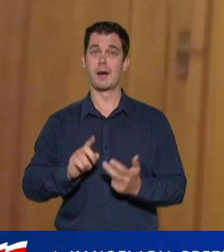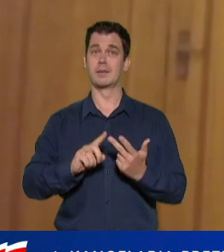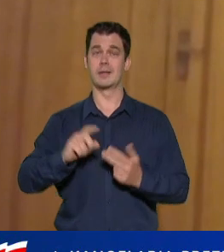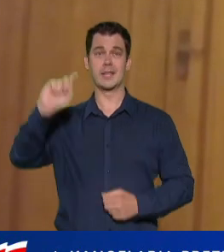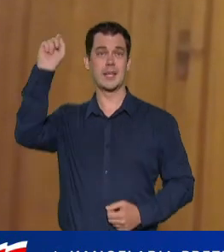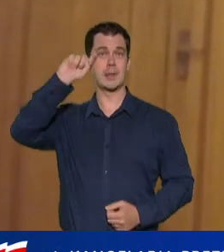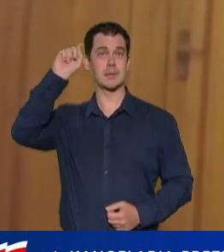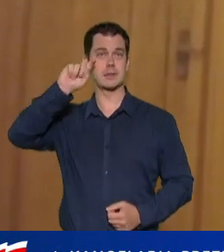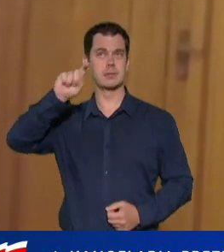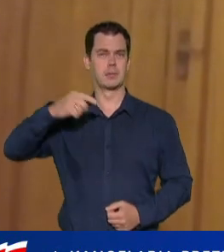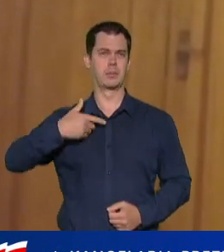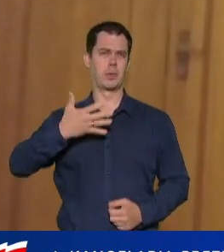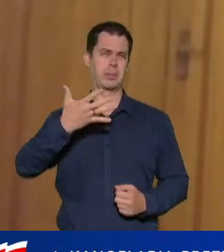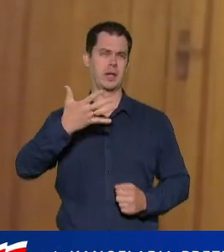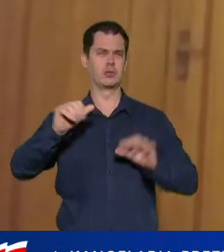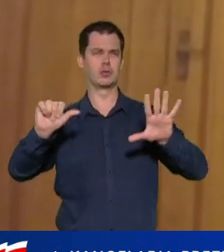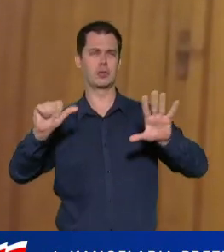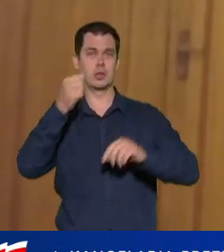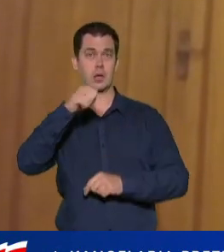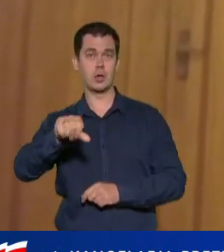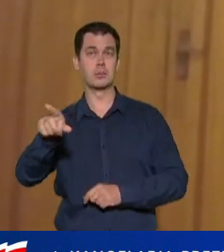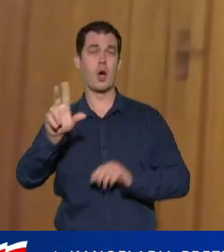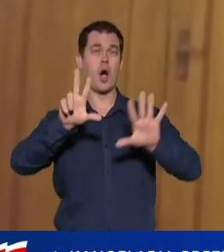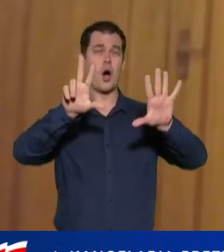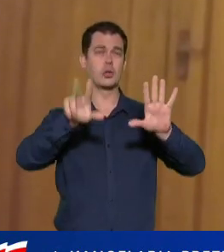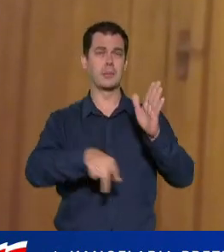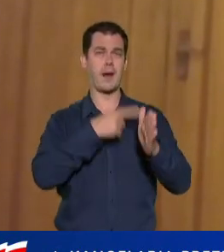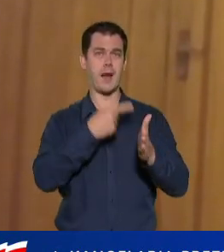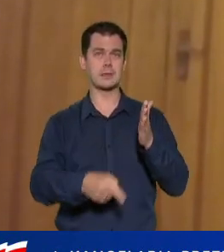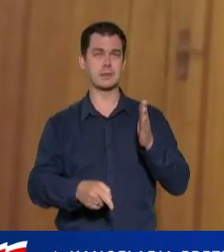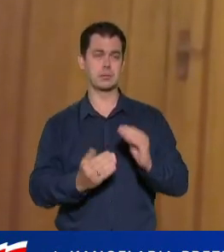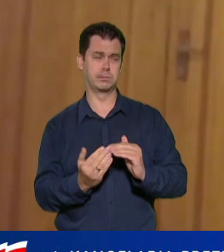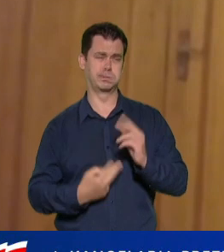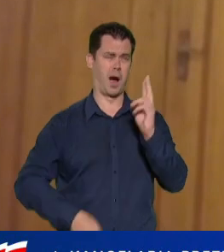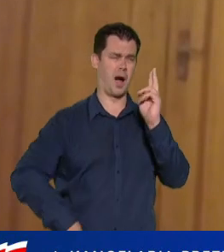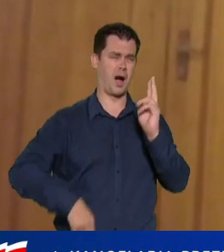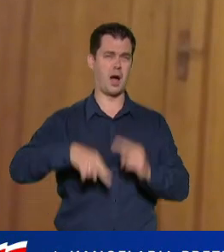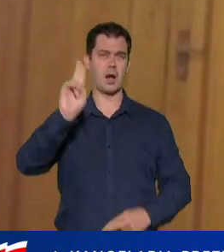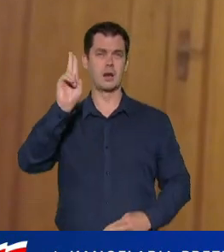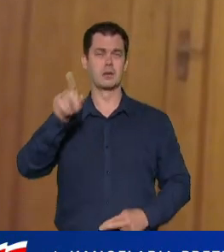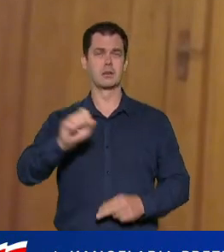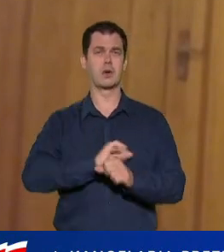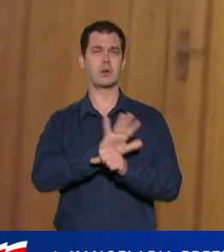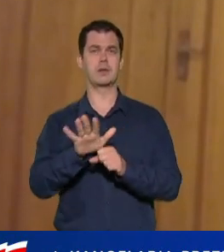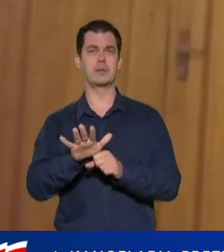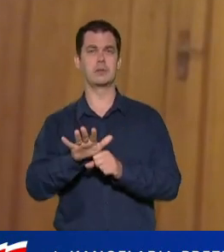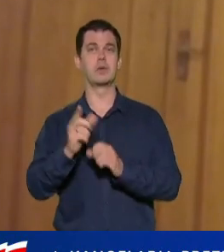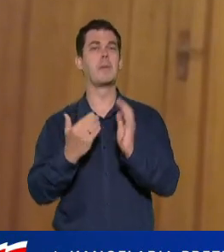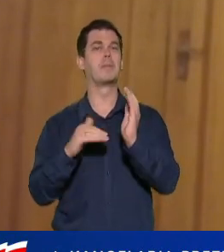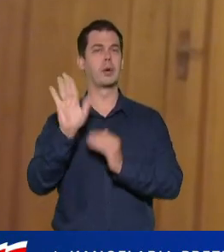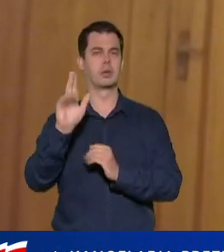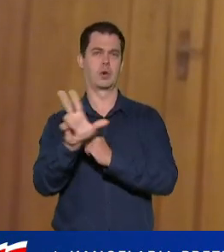wynika, że przez ostatnie 5-6 tygodni 8-krotnie wzrosła zachorowalność na COVID wśród osób